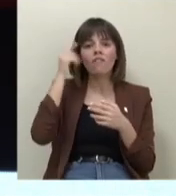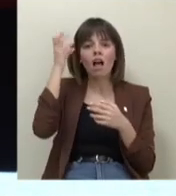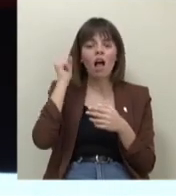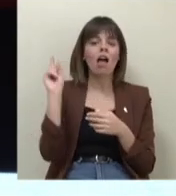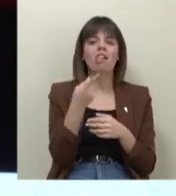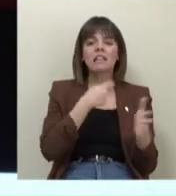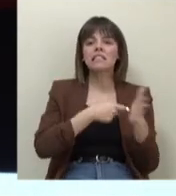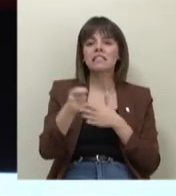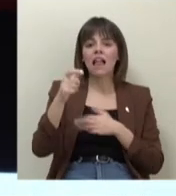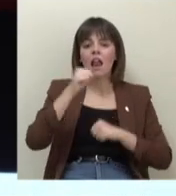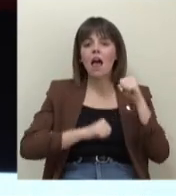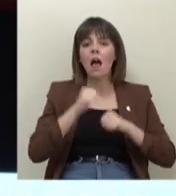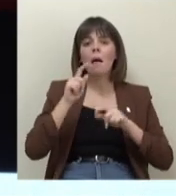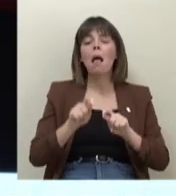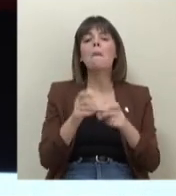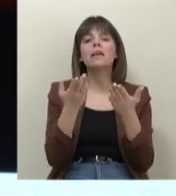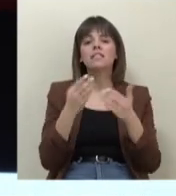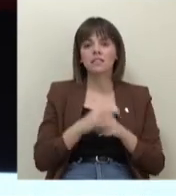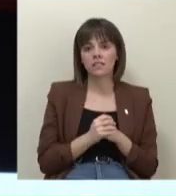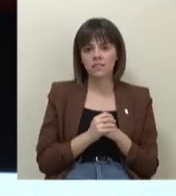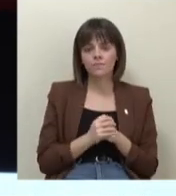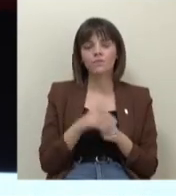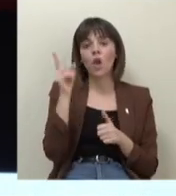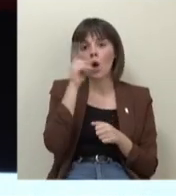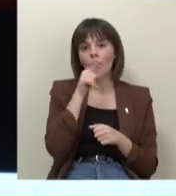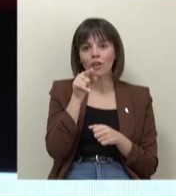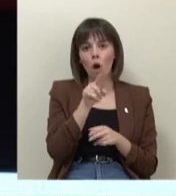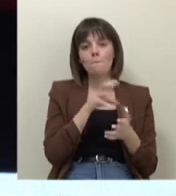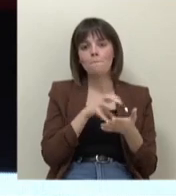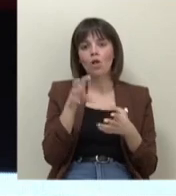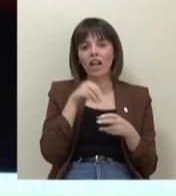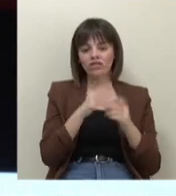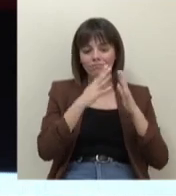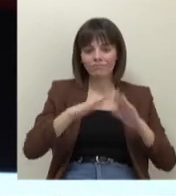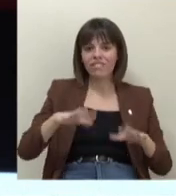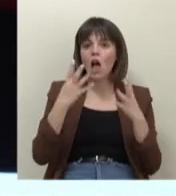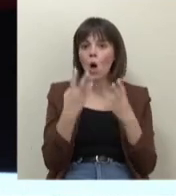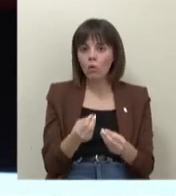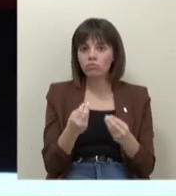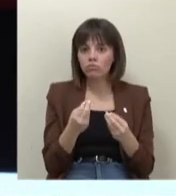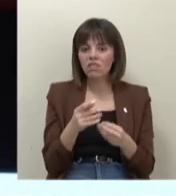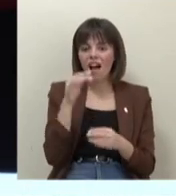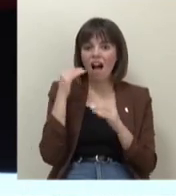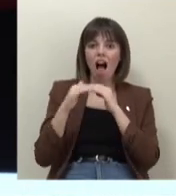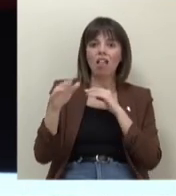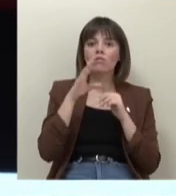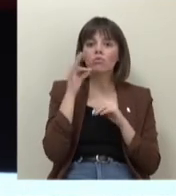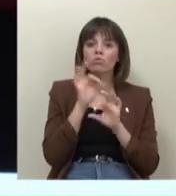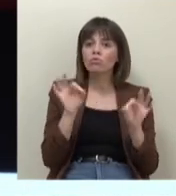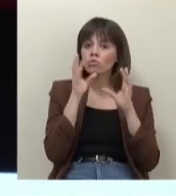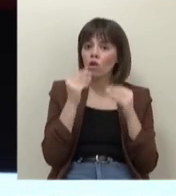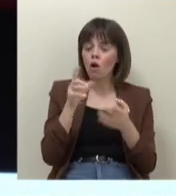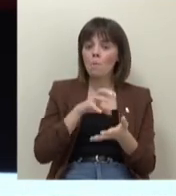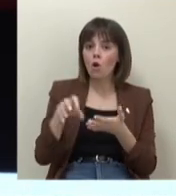hafızasından siler. Rekabet edemezsiniz. Dolayısıyla o bölge çökerse halk mutsuz olur. O